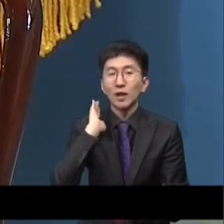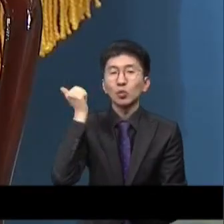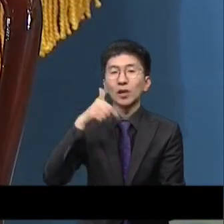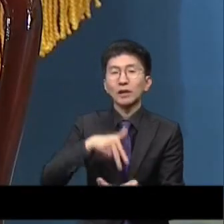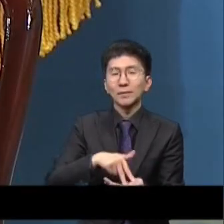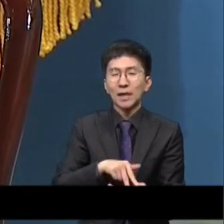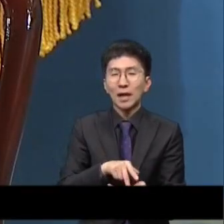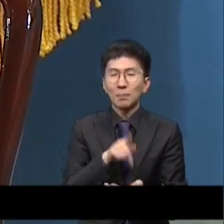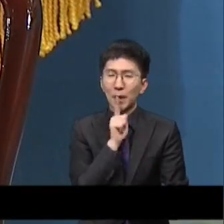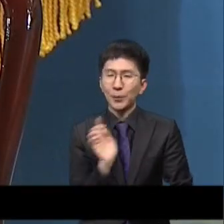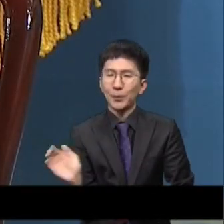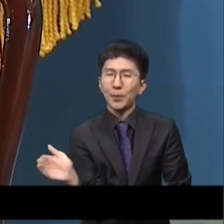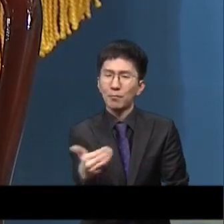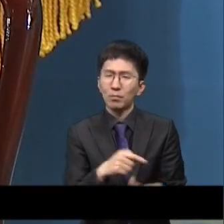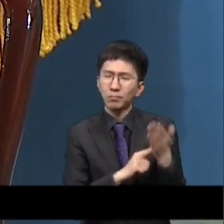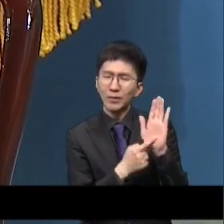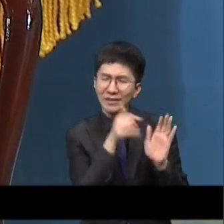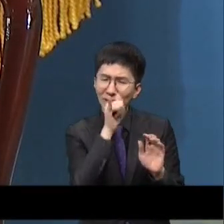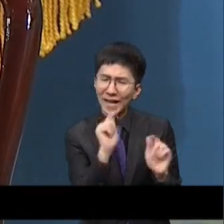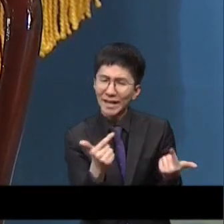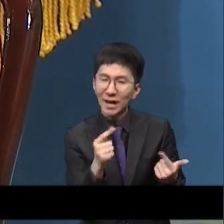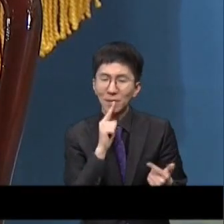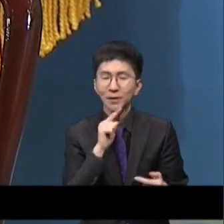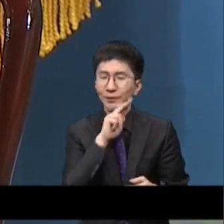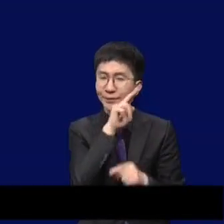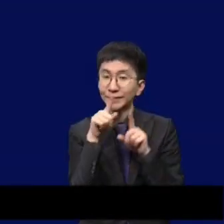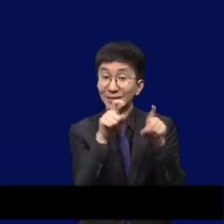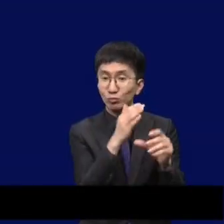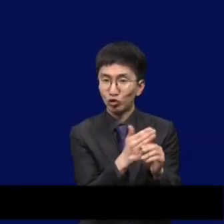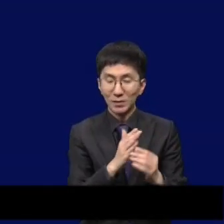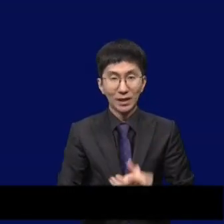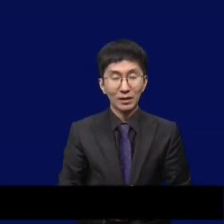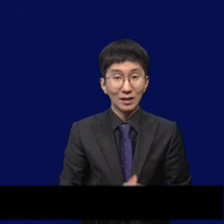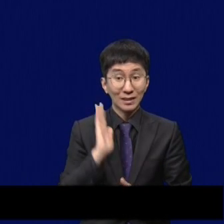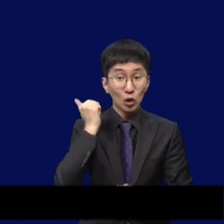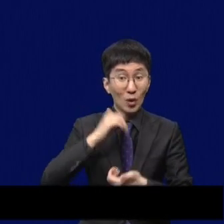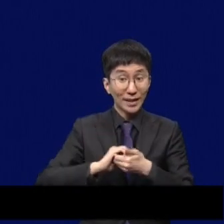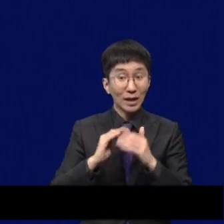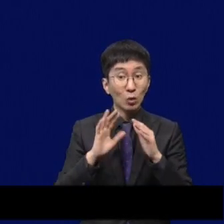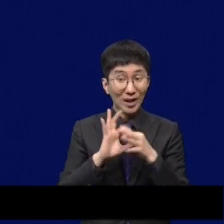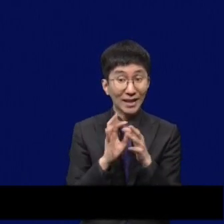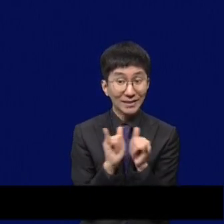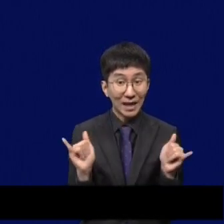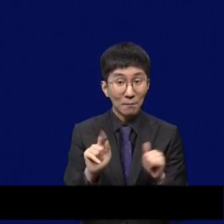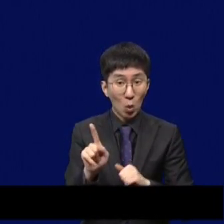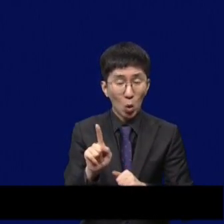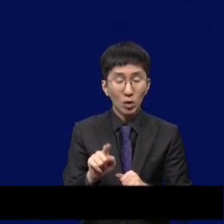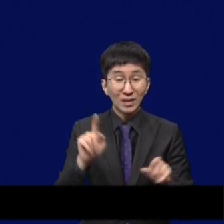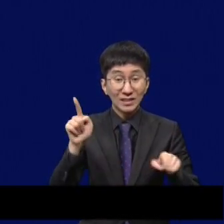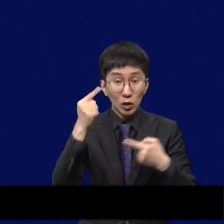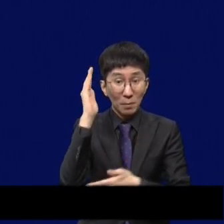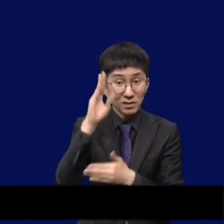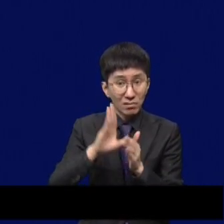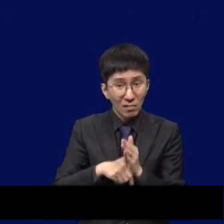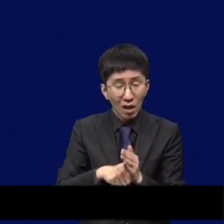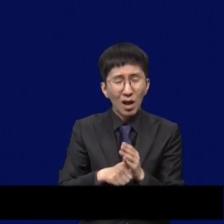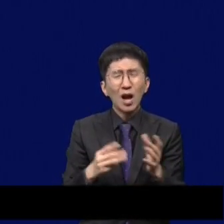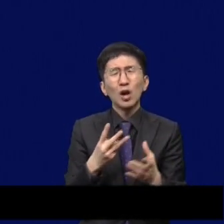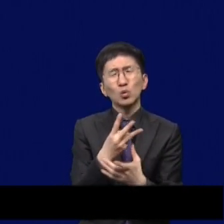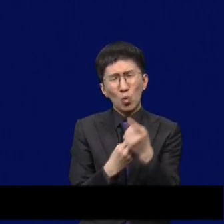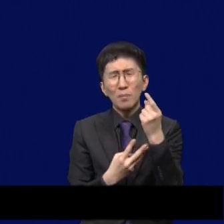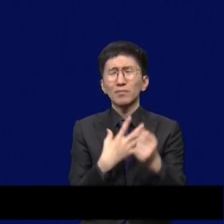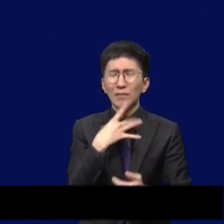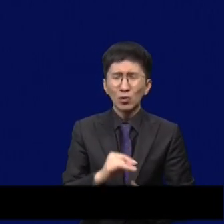에둘러 응답한 것 아니냐는 해석이 뒤따랐습니다. 청와대 관계자는 즉각 신년 메시지에 통합을 화두로 삼는